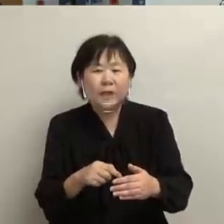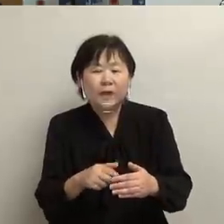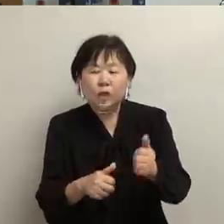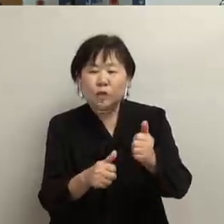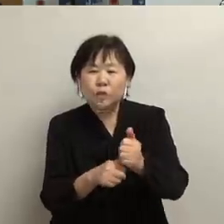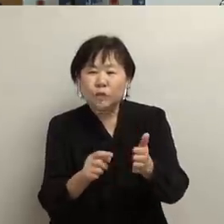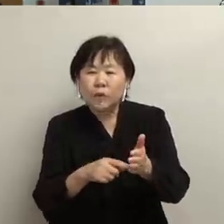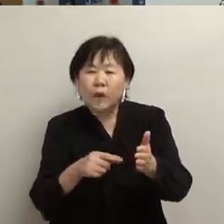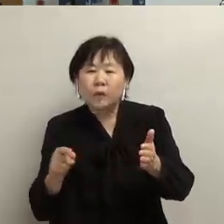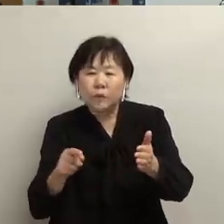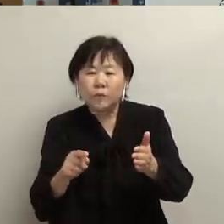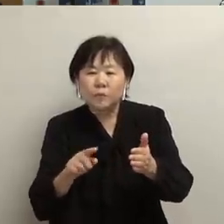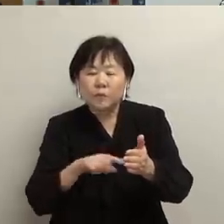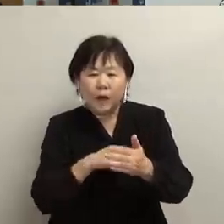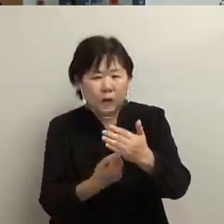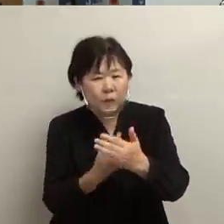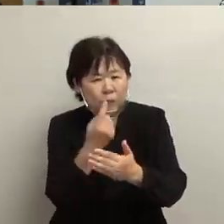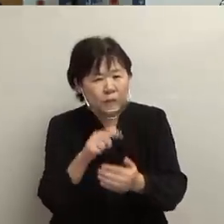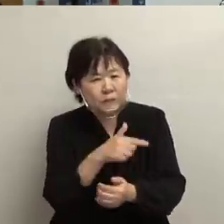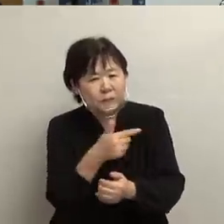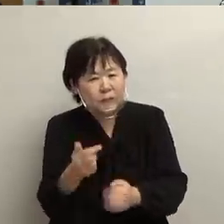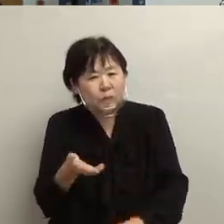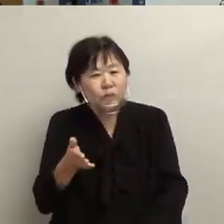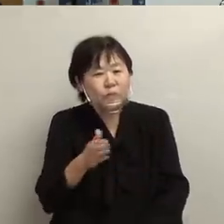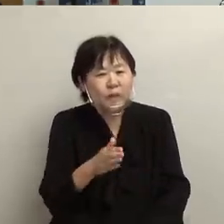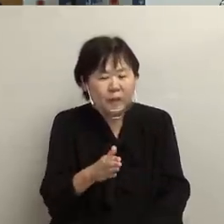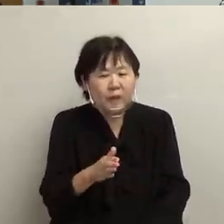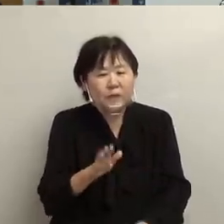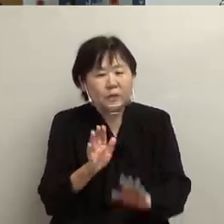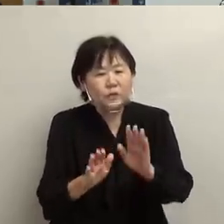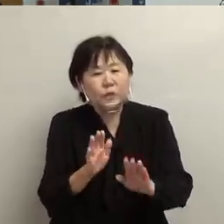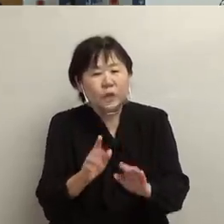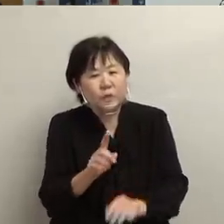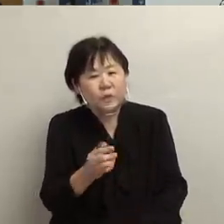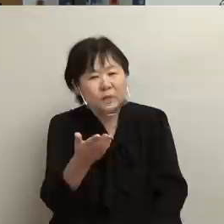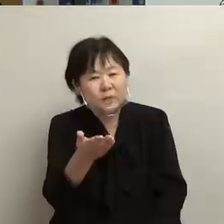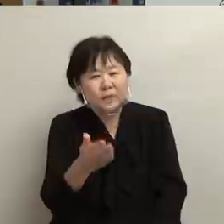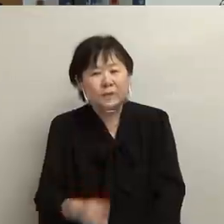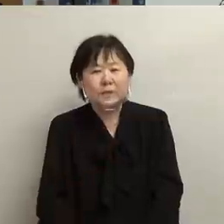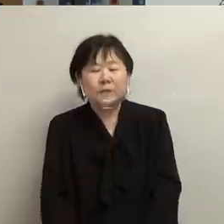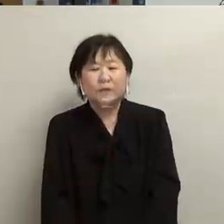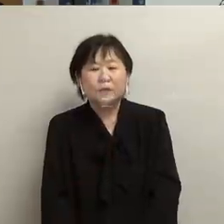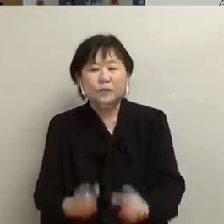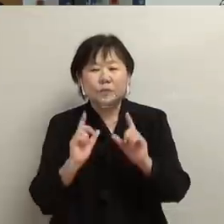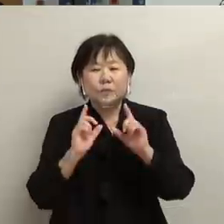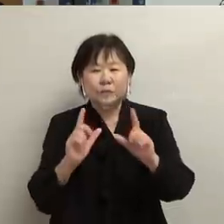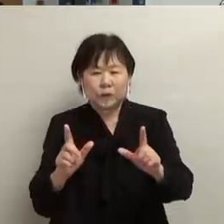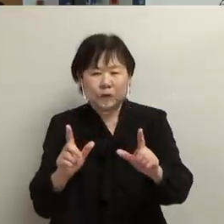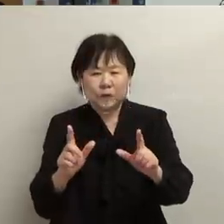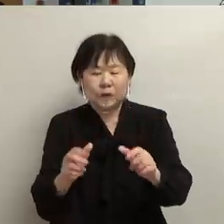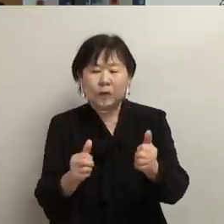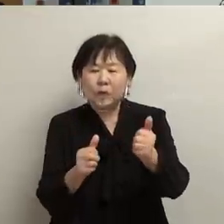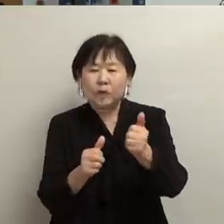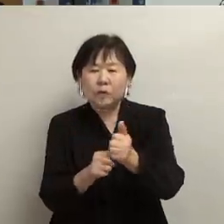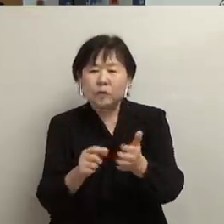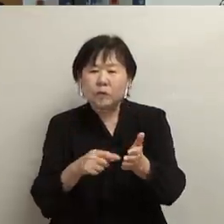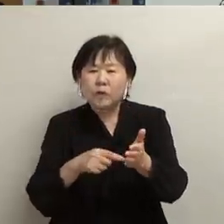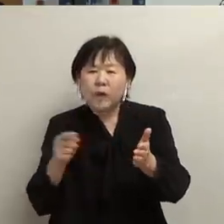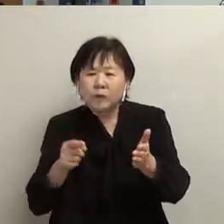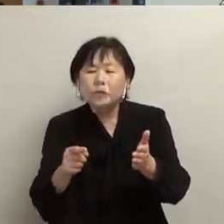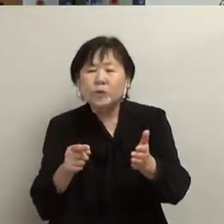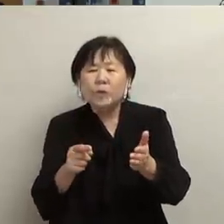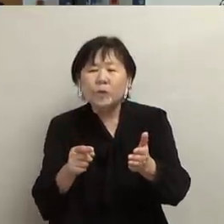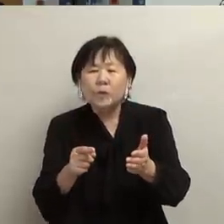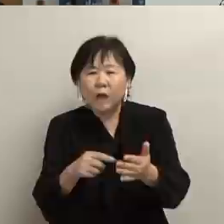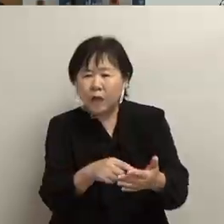ネジとかを含めてまあそれから出ているのかといってハイあの副反応の出方は様々でして